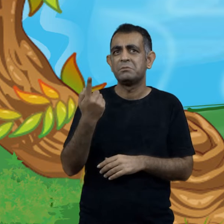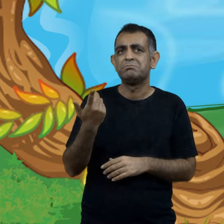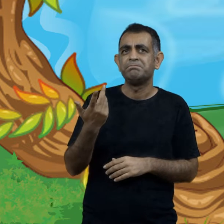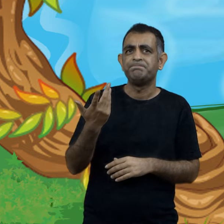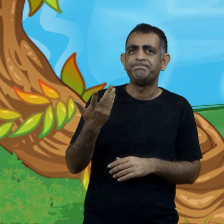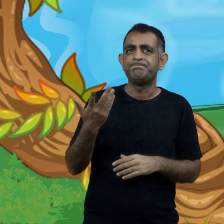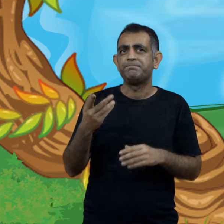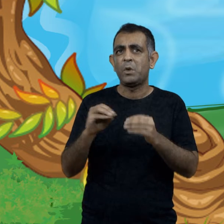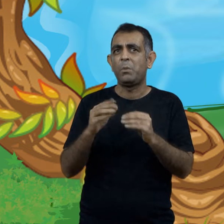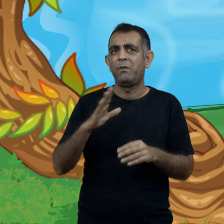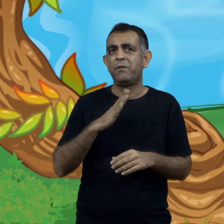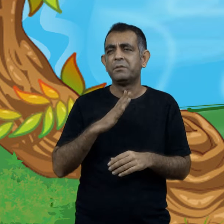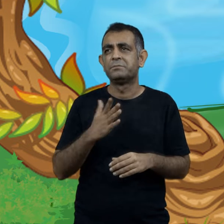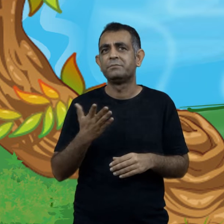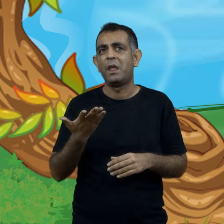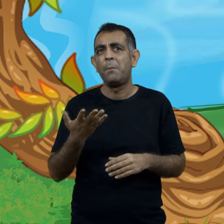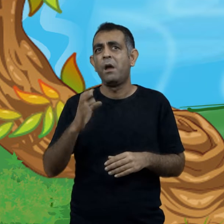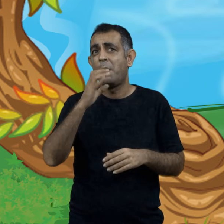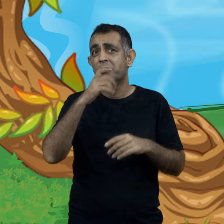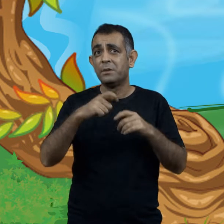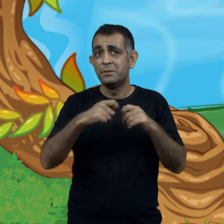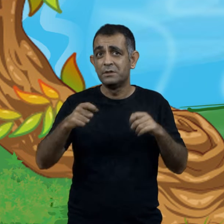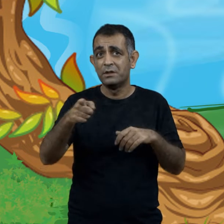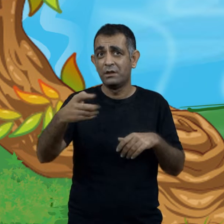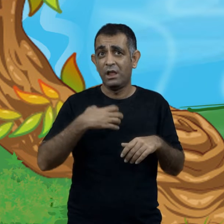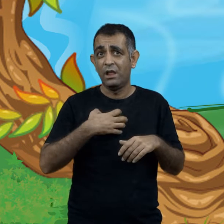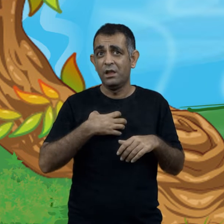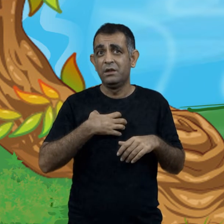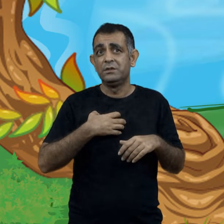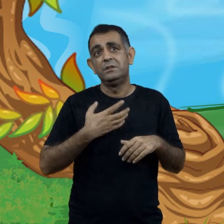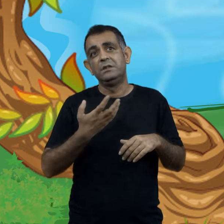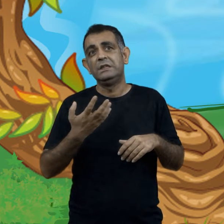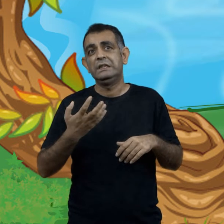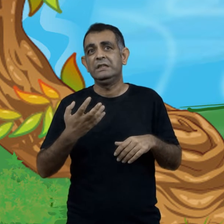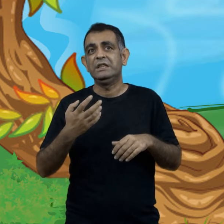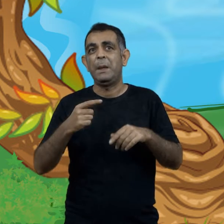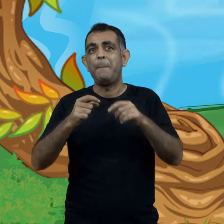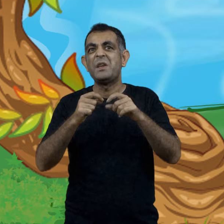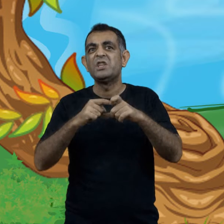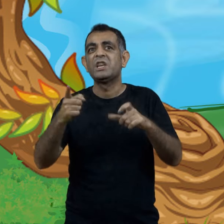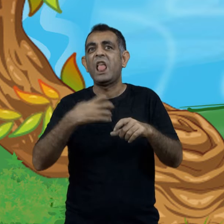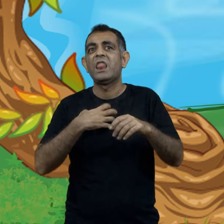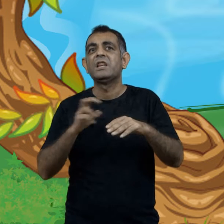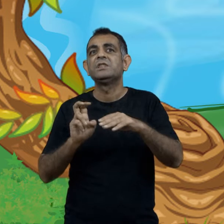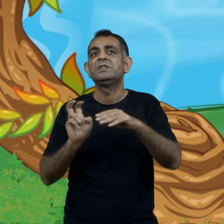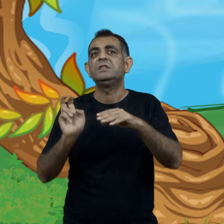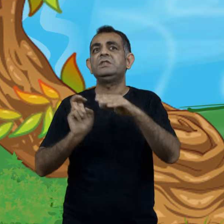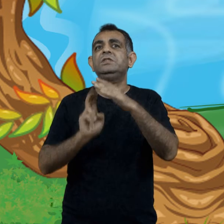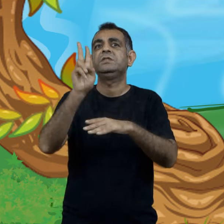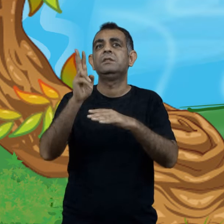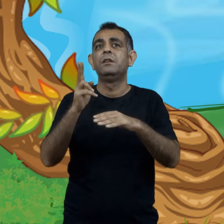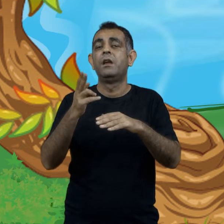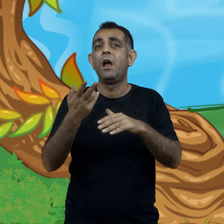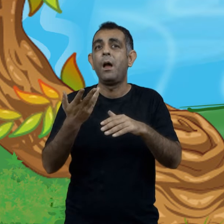Anlaşılan zor bir durumdasınız. Ama Amasya beji ancak kendi isterse ters akan çayından çıkar. Amasya